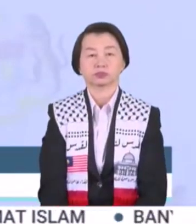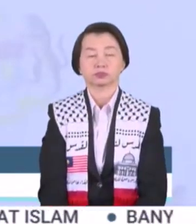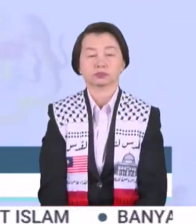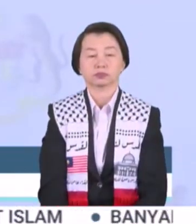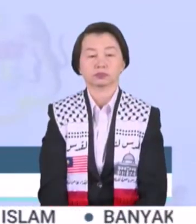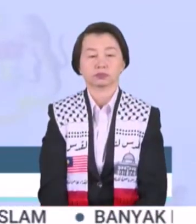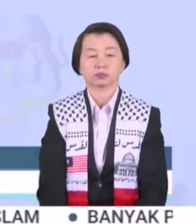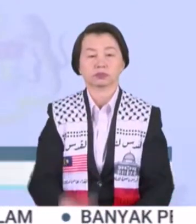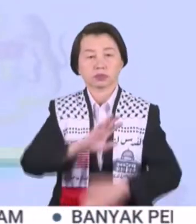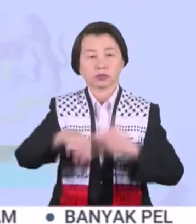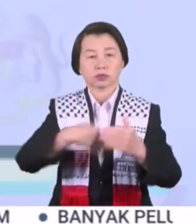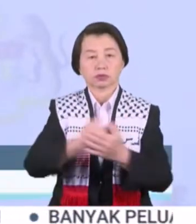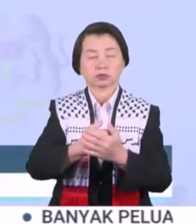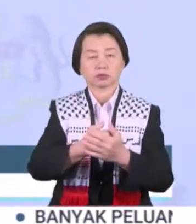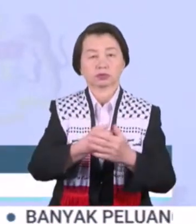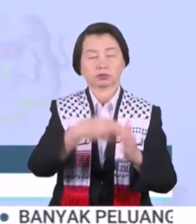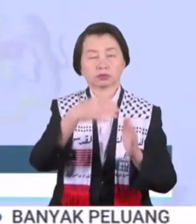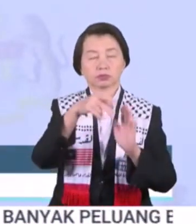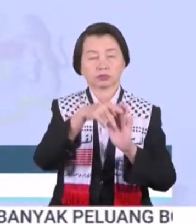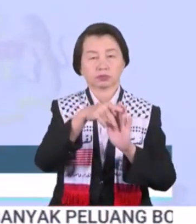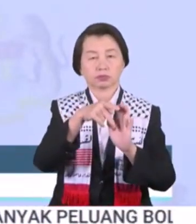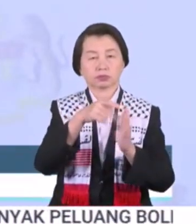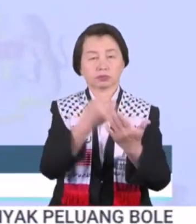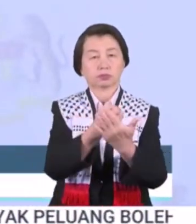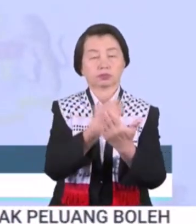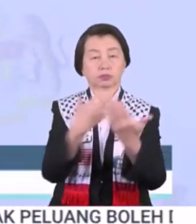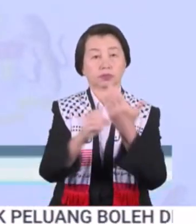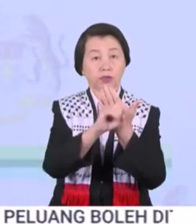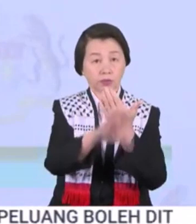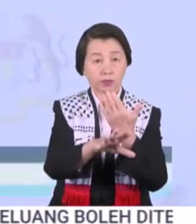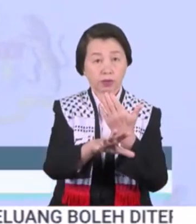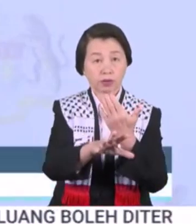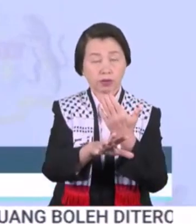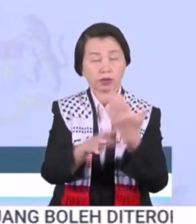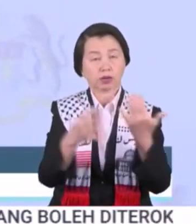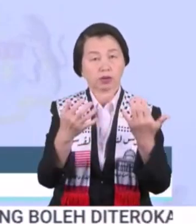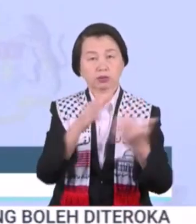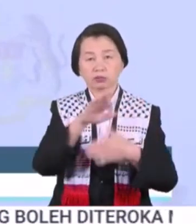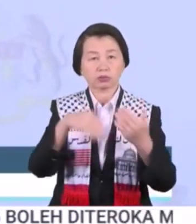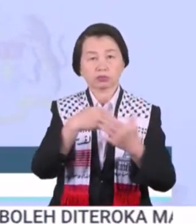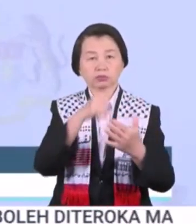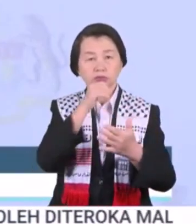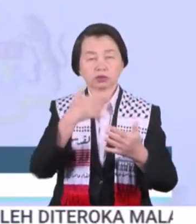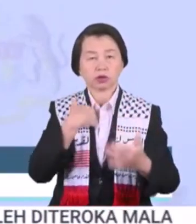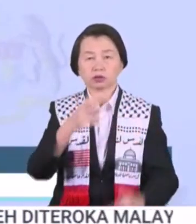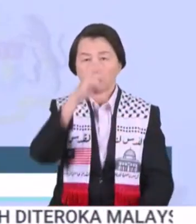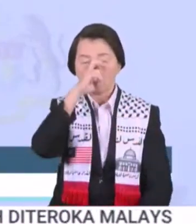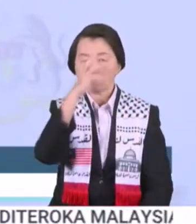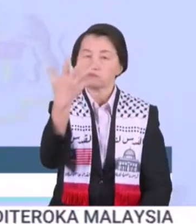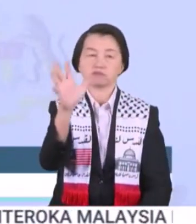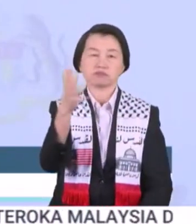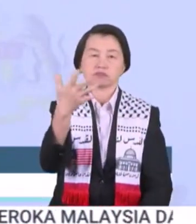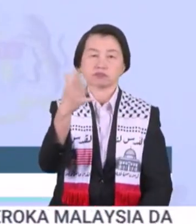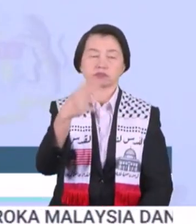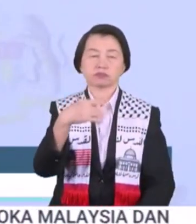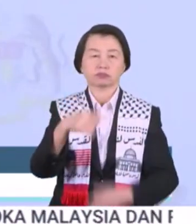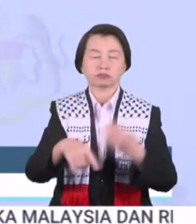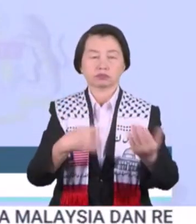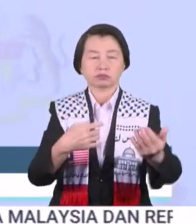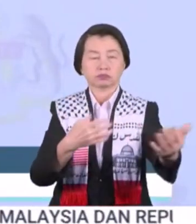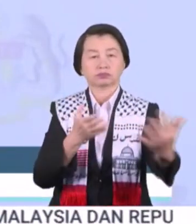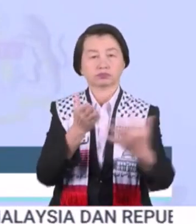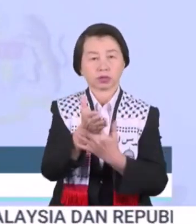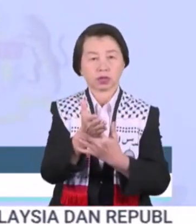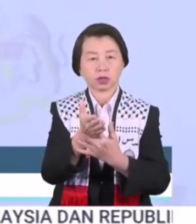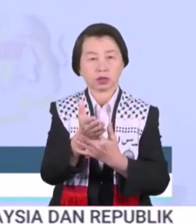sosial semua platform pada waktu ini tidak memberi penegasan melalui mekanisme